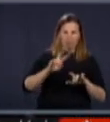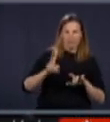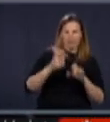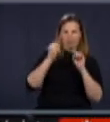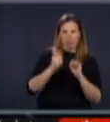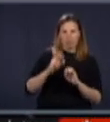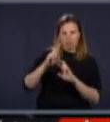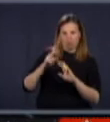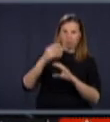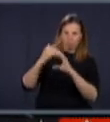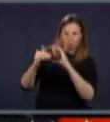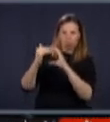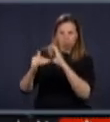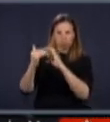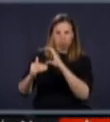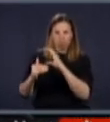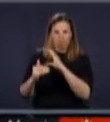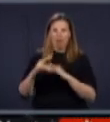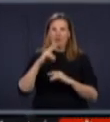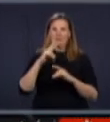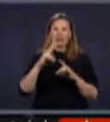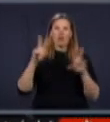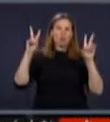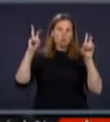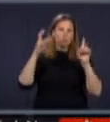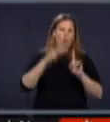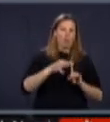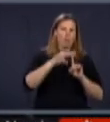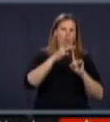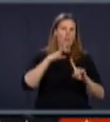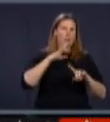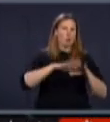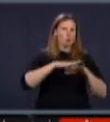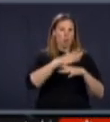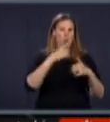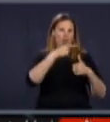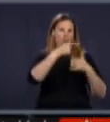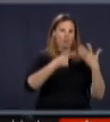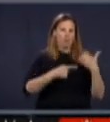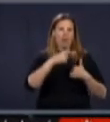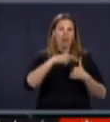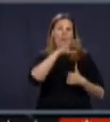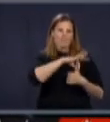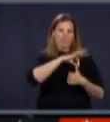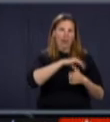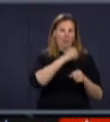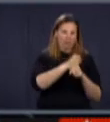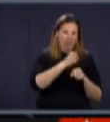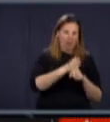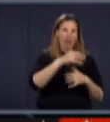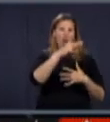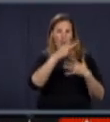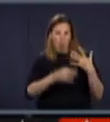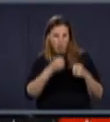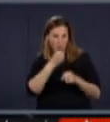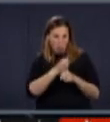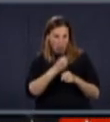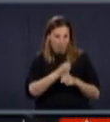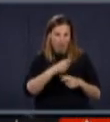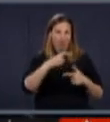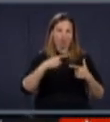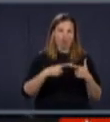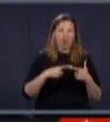On peut vous dire que les principaux sujets, c'est vraiment les primes, justement, les conditions de travail. Évidemment, il y a des choses qui